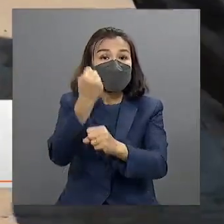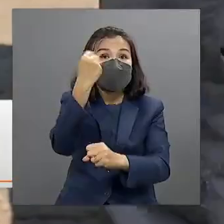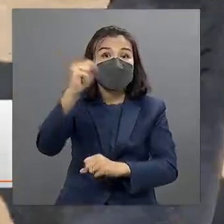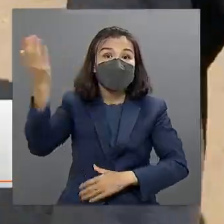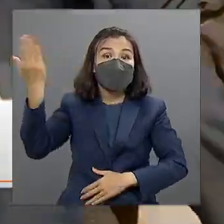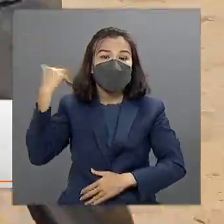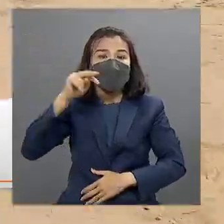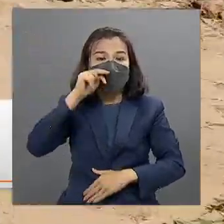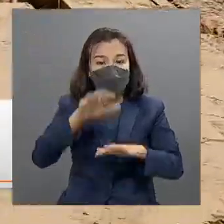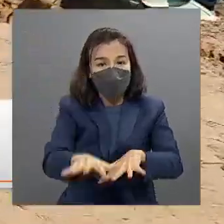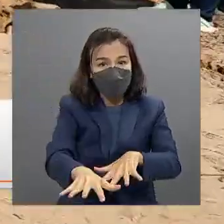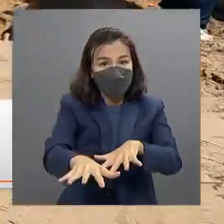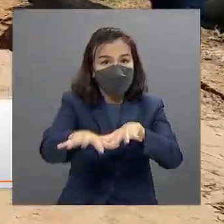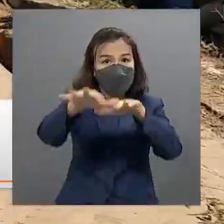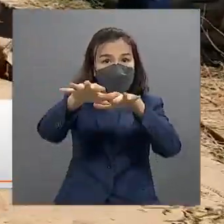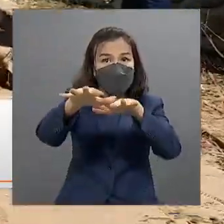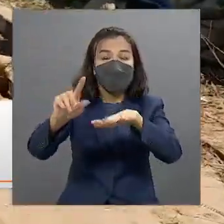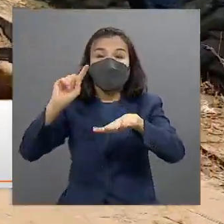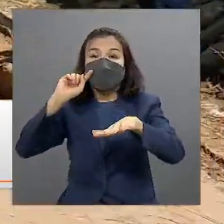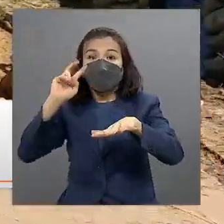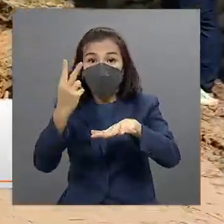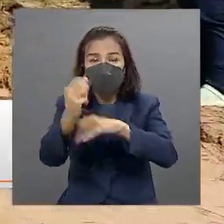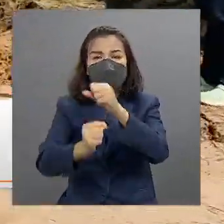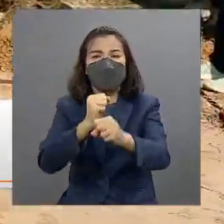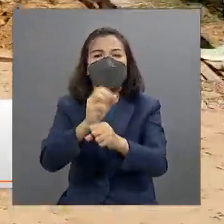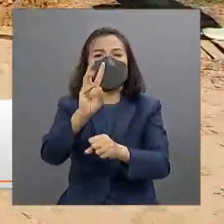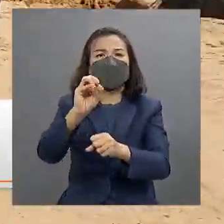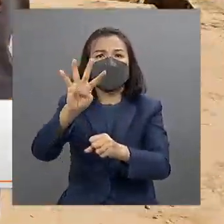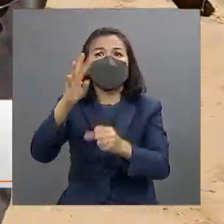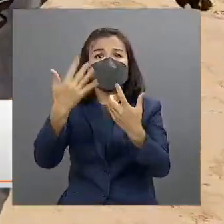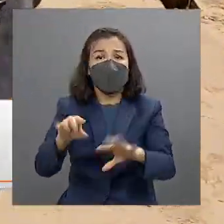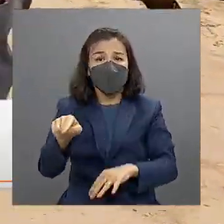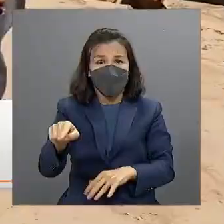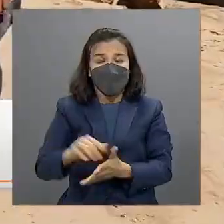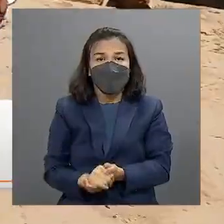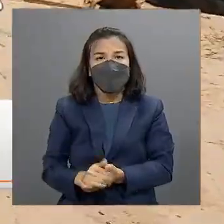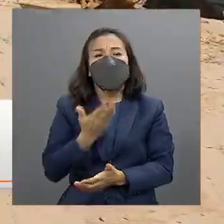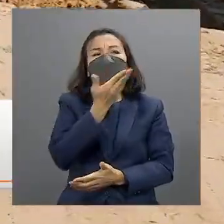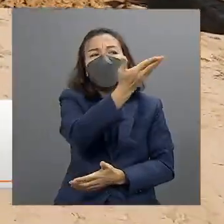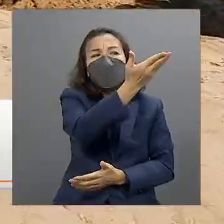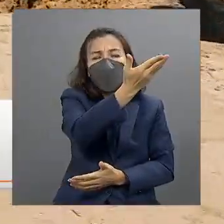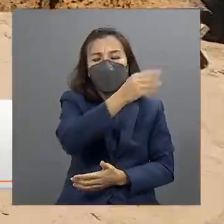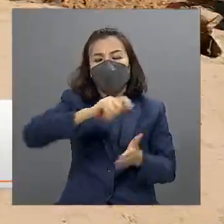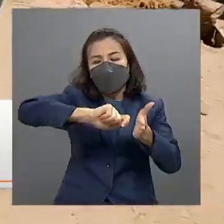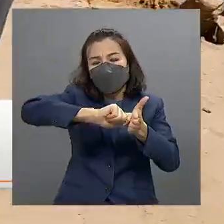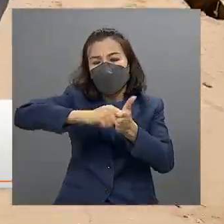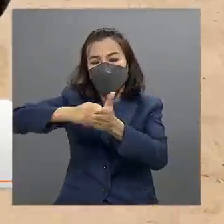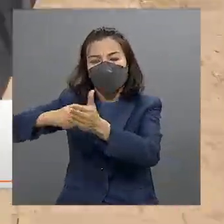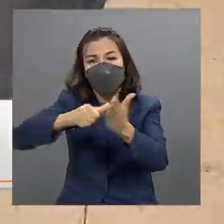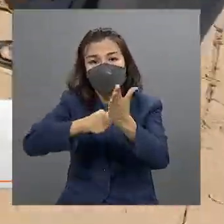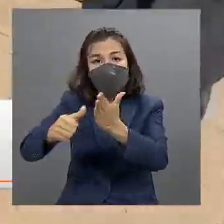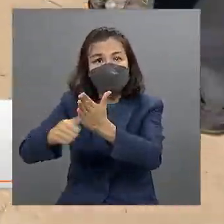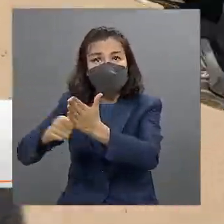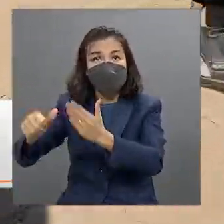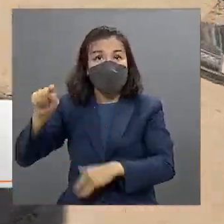หนึ่งแล้วก็มาทวมกทีปี 6-4 เนยแล้ค่ะก็เลยอยากจะให้หนุยงานเข้มาดูแลแ้ไขซ่มแซมเพรว่าเส้นทางนี้ก็